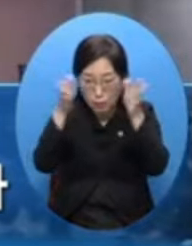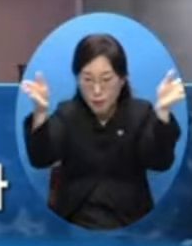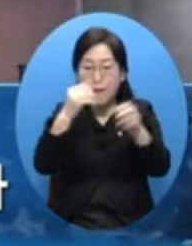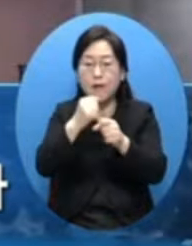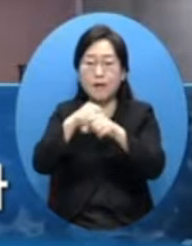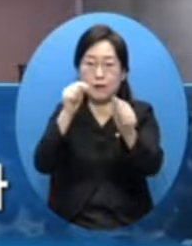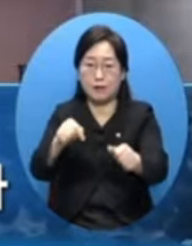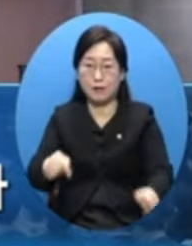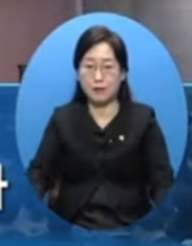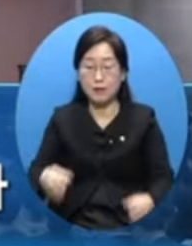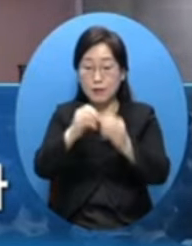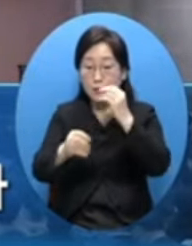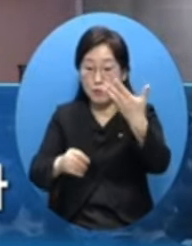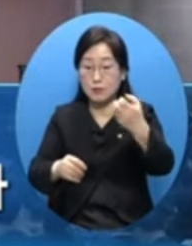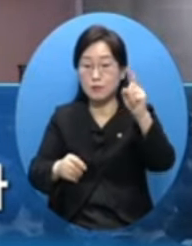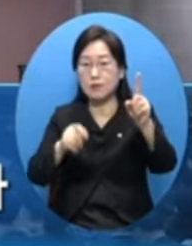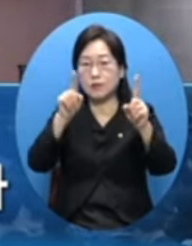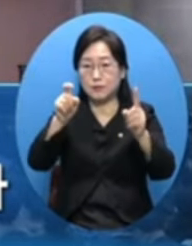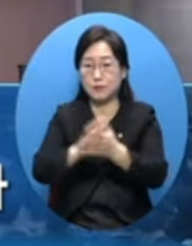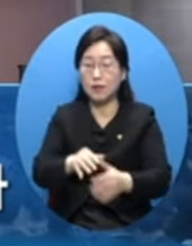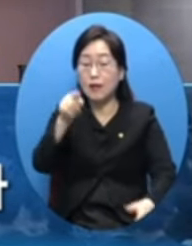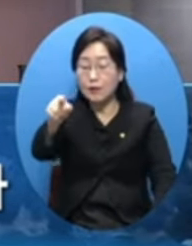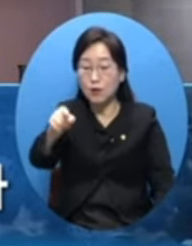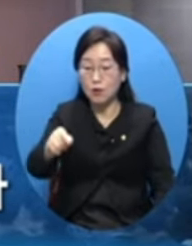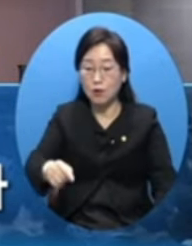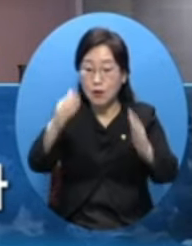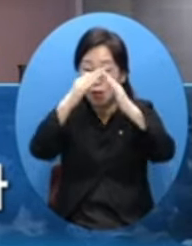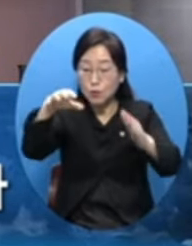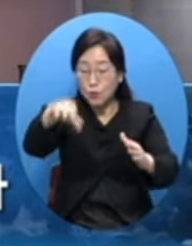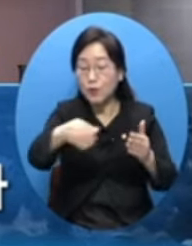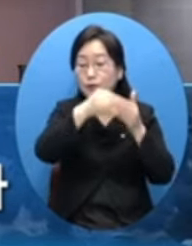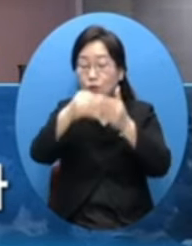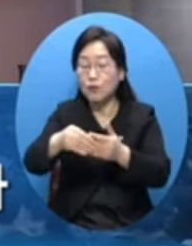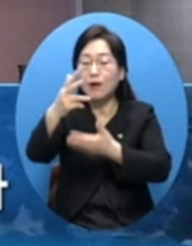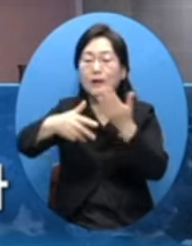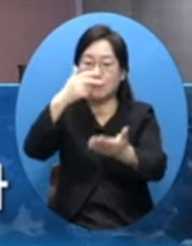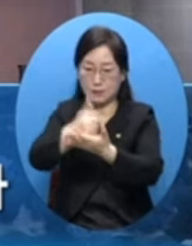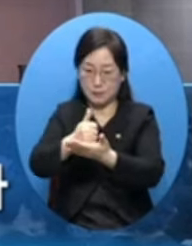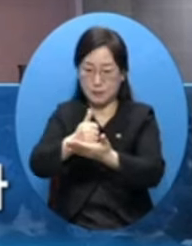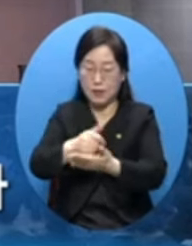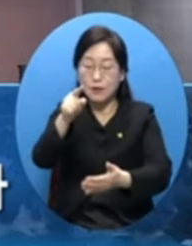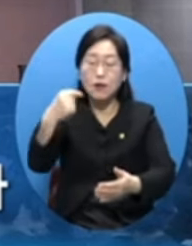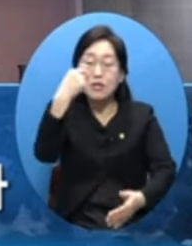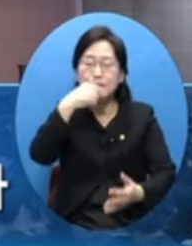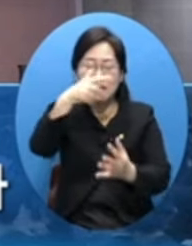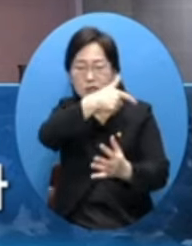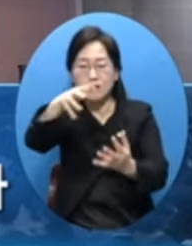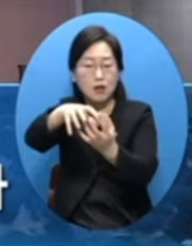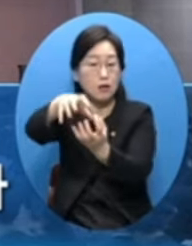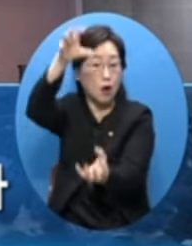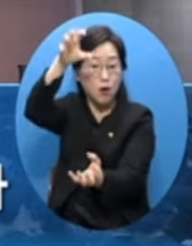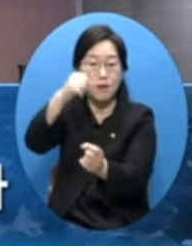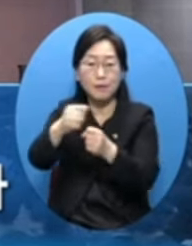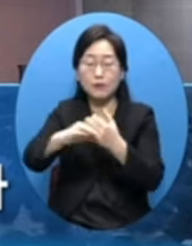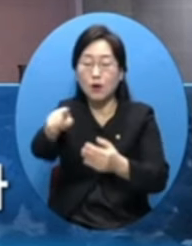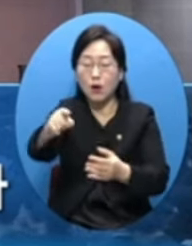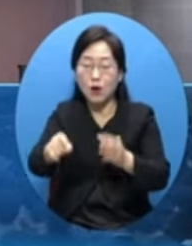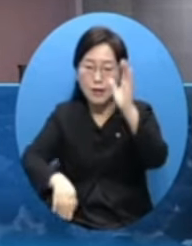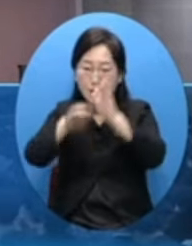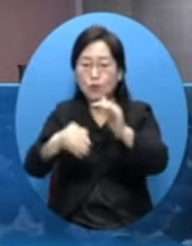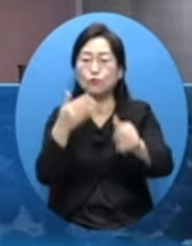나는 너를 애굽 땅에서 인도하여 낸 야 내 하나님이니 내 입을 크게 열라 내가